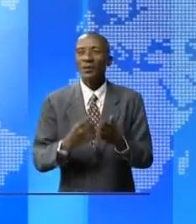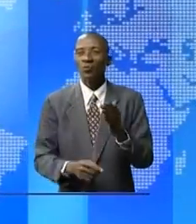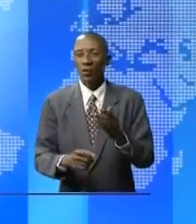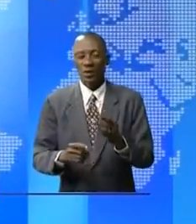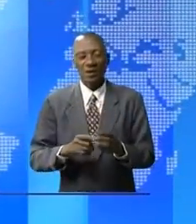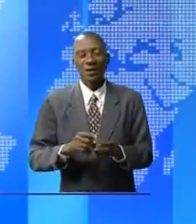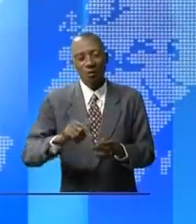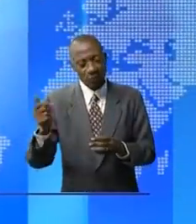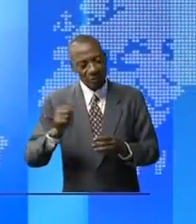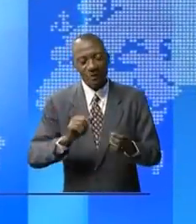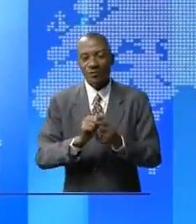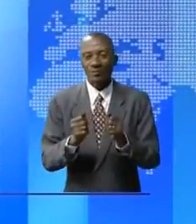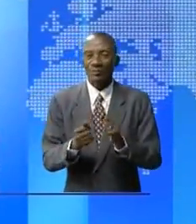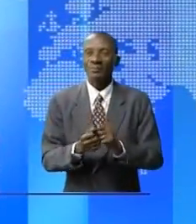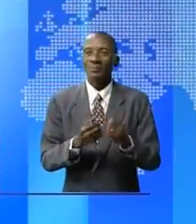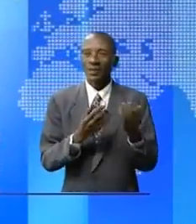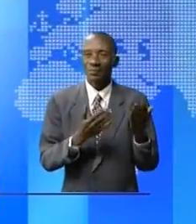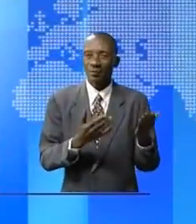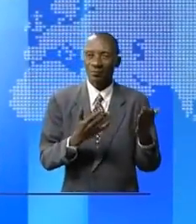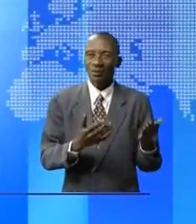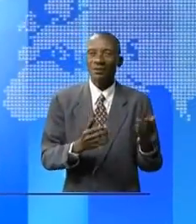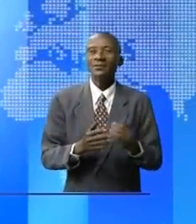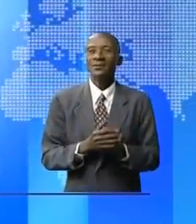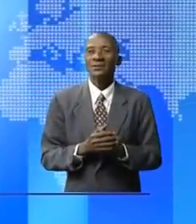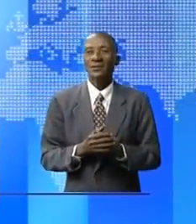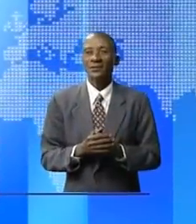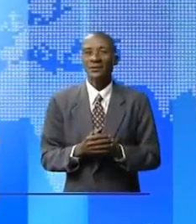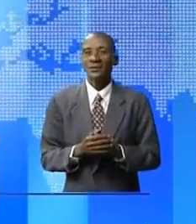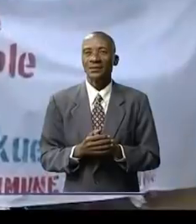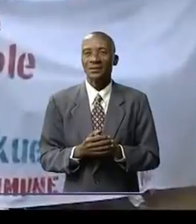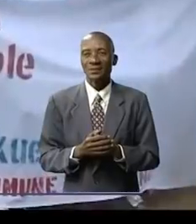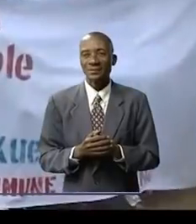soutient les actions du chef de l'État, Félix-Antoine Tshisekedi. Regardez.